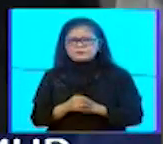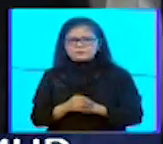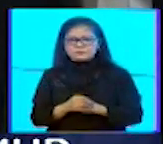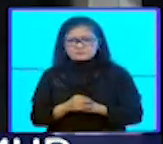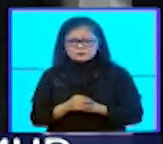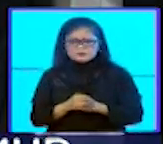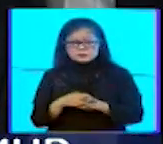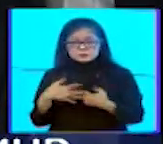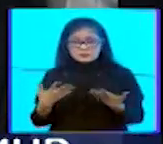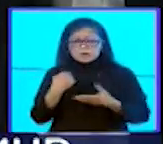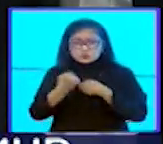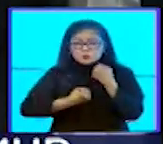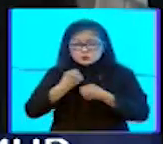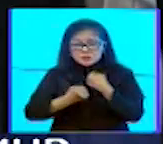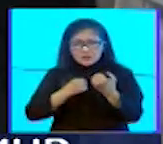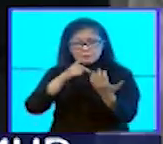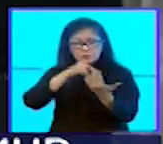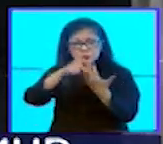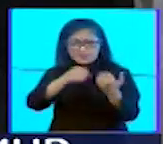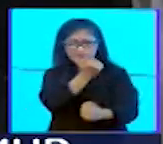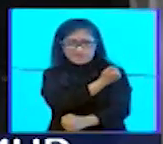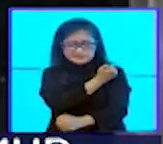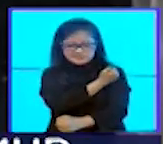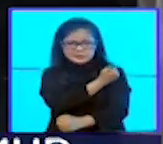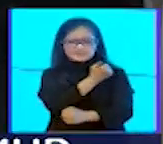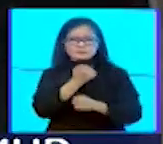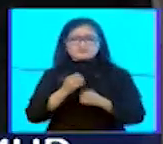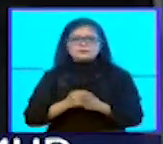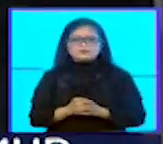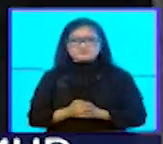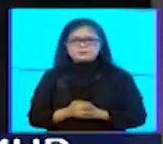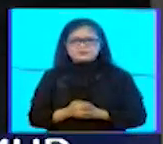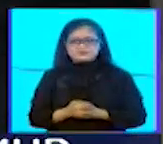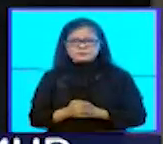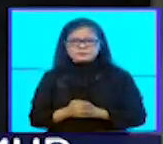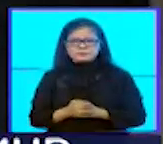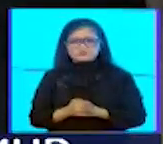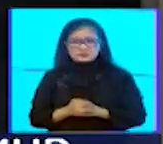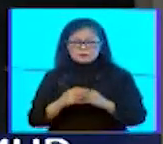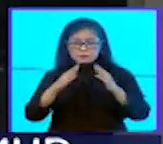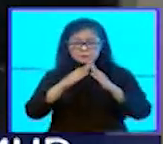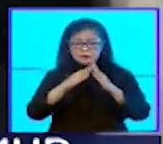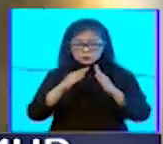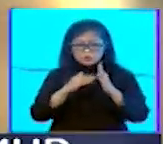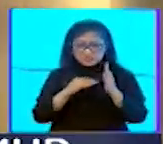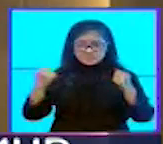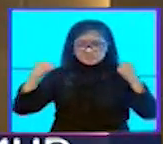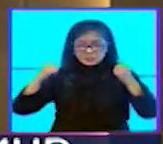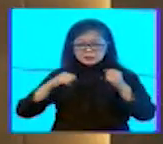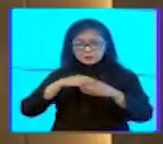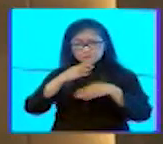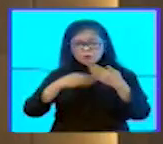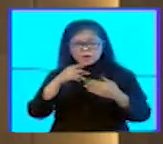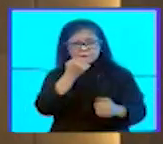percepatan vaksinasi. Dua dulu, disiplin prokes dan vaksinasi menjadi bagian yang...